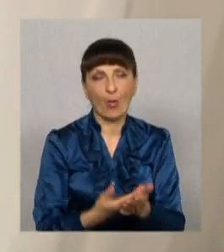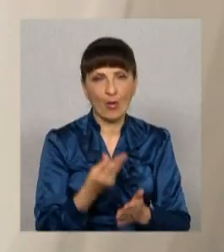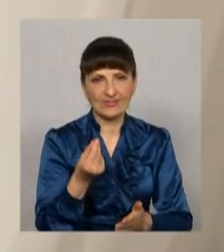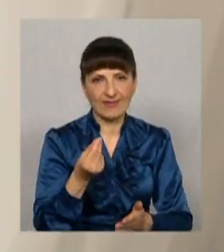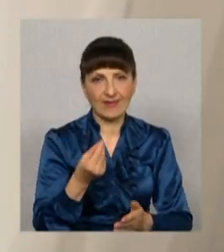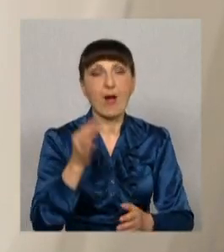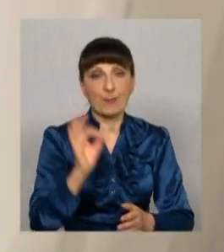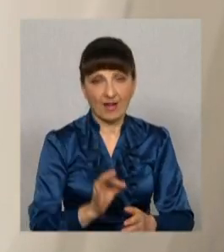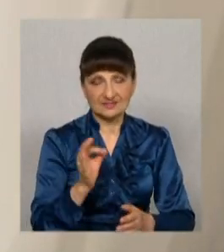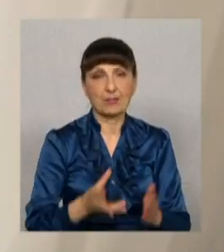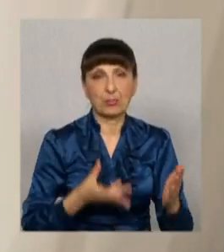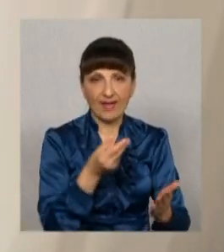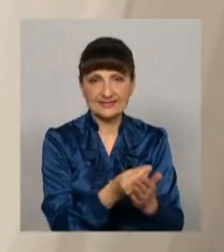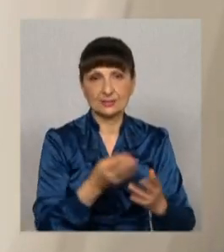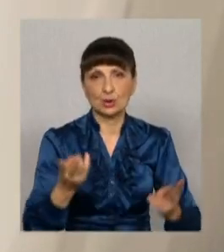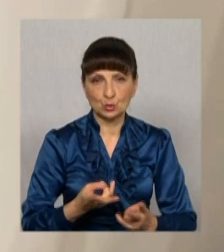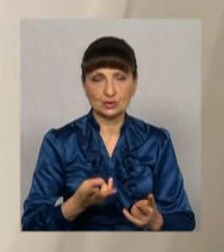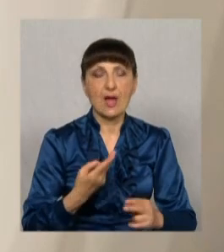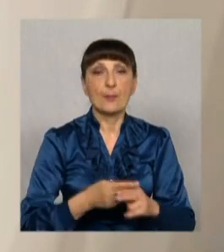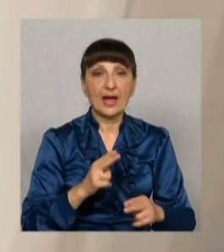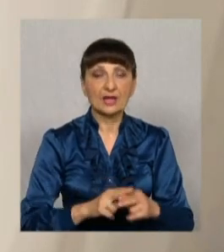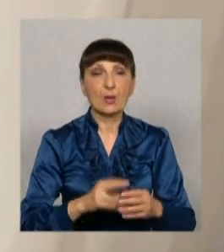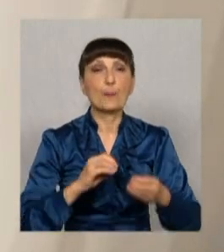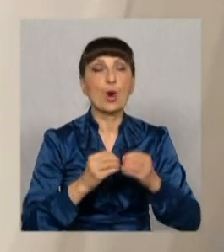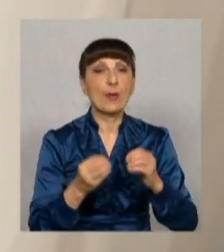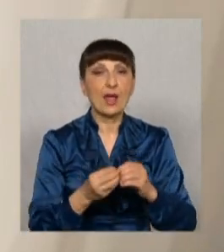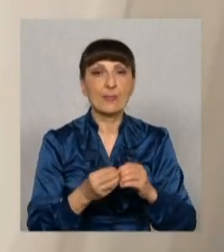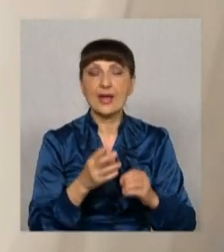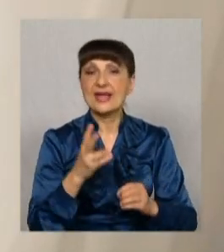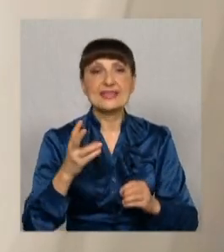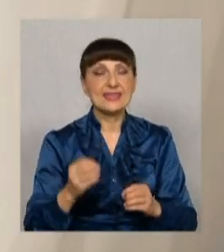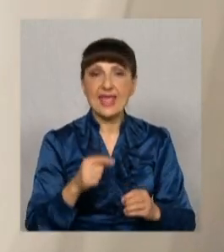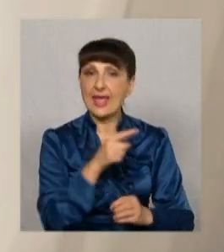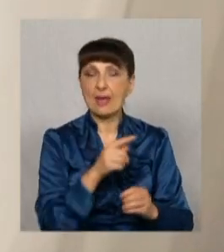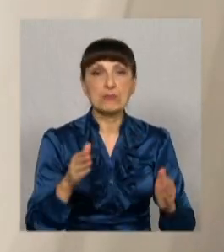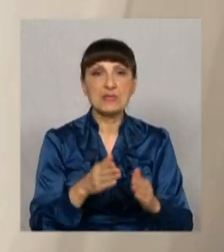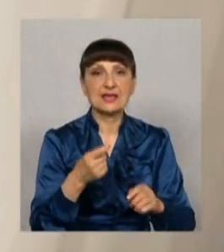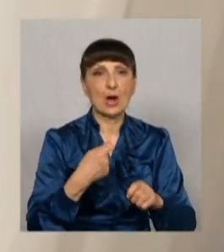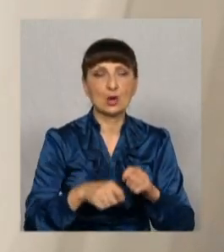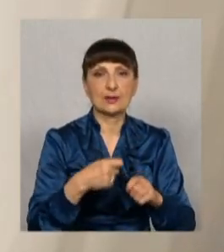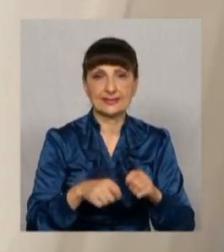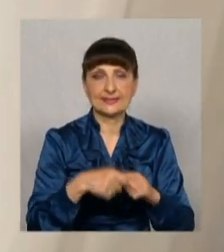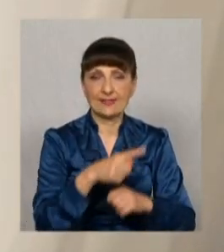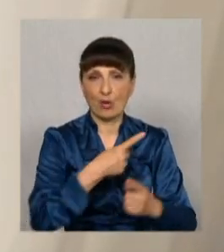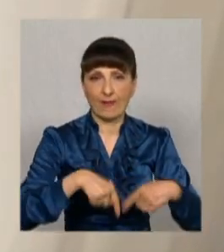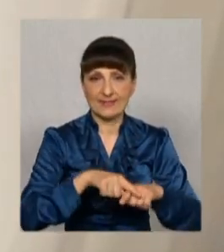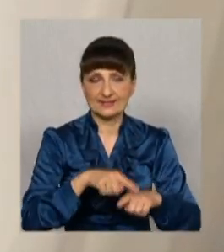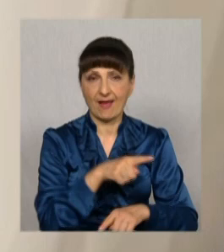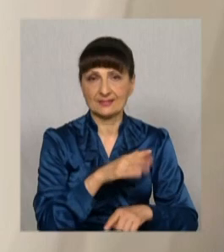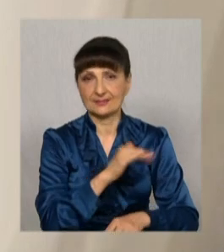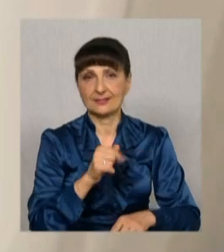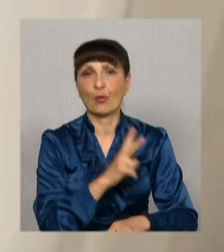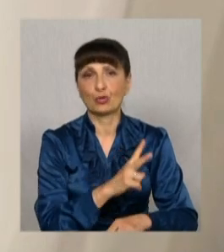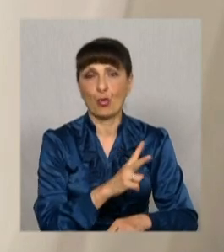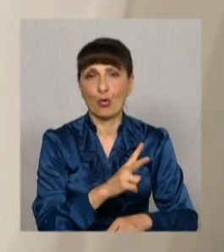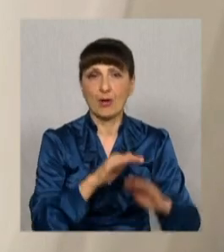деньги. Поэтому в данном случае налицо проблема не с микрокредитными, микрофинансовыми организациями, кроме